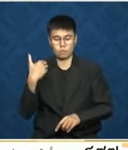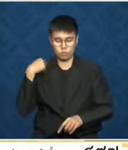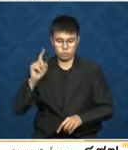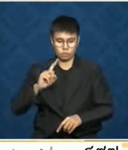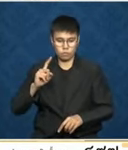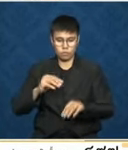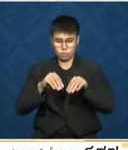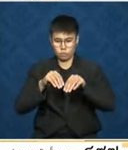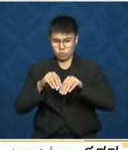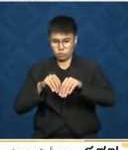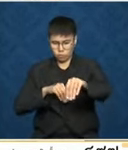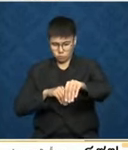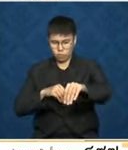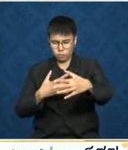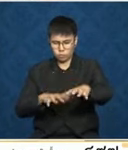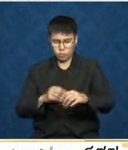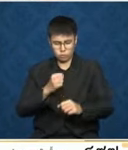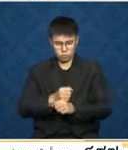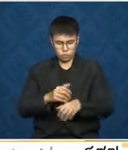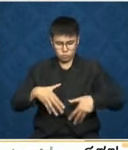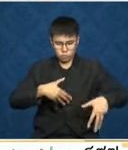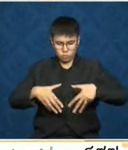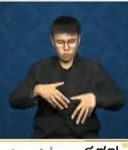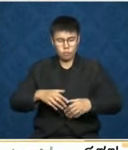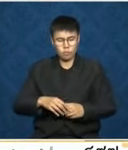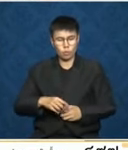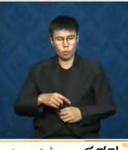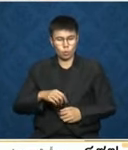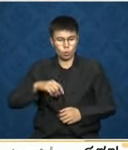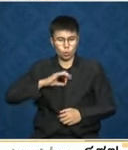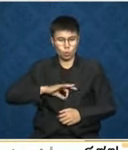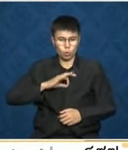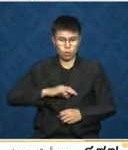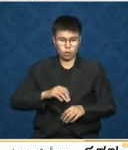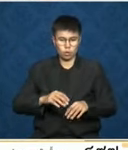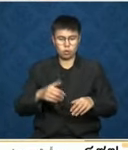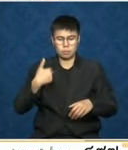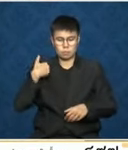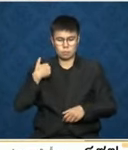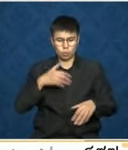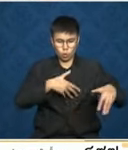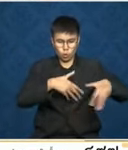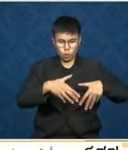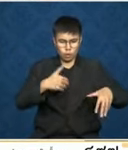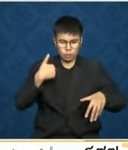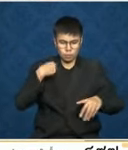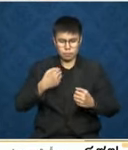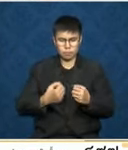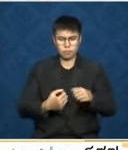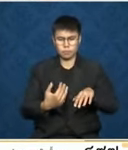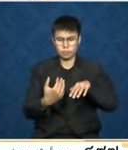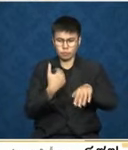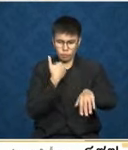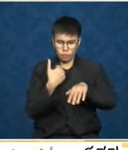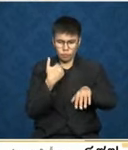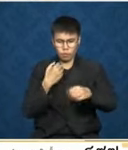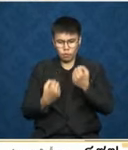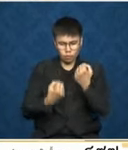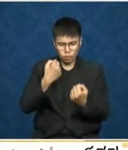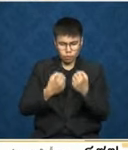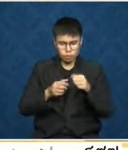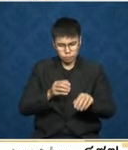ไกลจึงทำให้พี่น้องประชาชนได้รับความเดือดร้อนเพราะพื้นที่ดังกล่าวเป็นชุมชนใหญ่และมีการใช้รถฉัจรจำนวนมาก